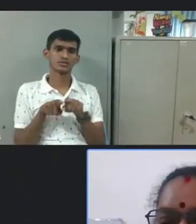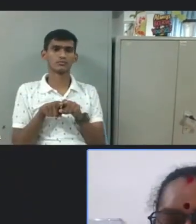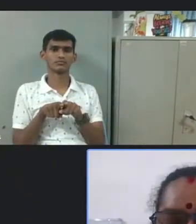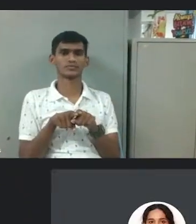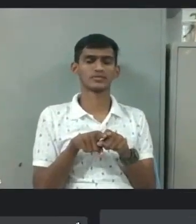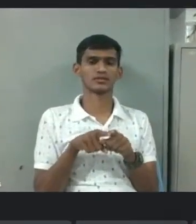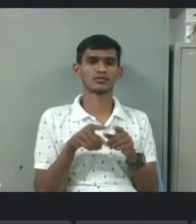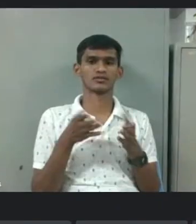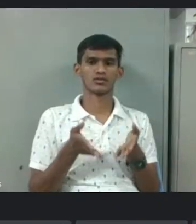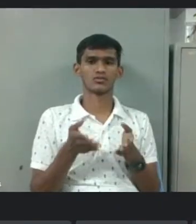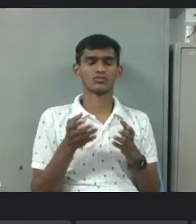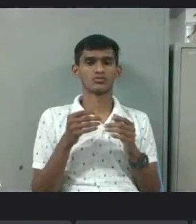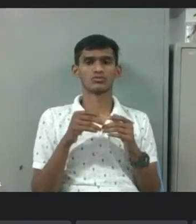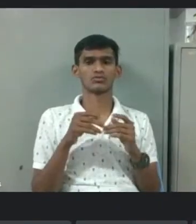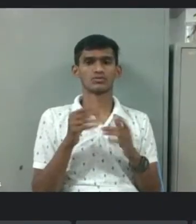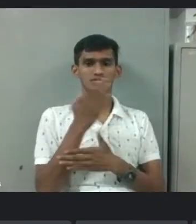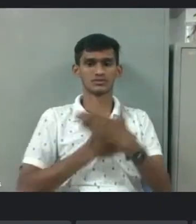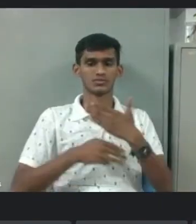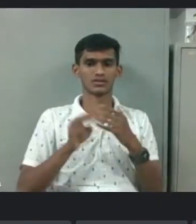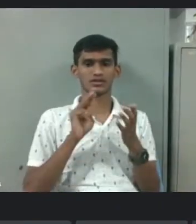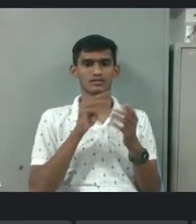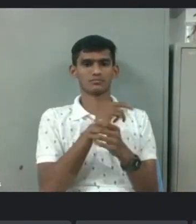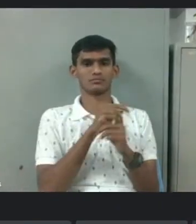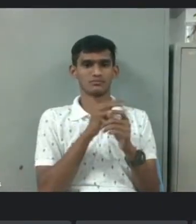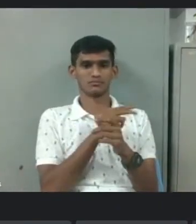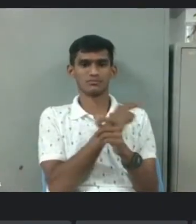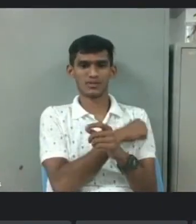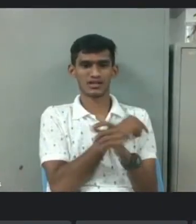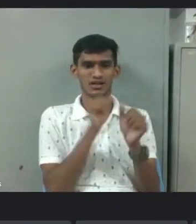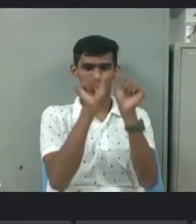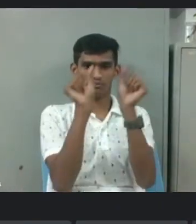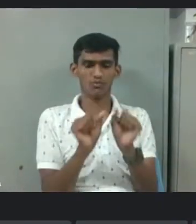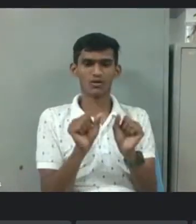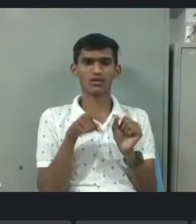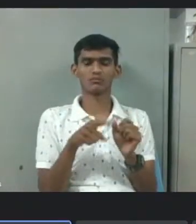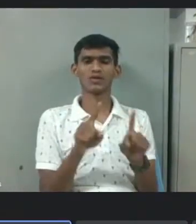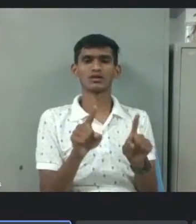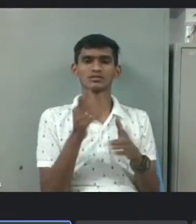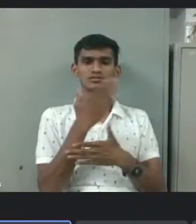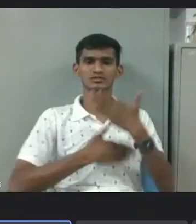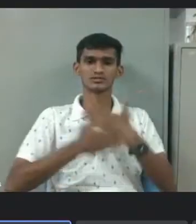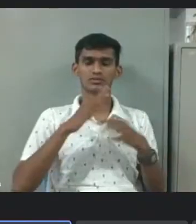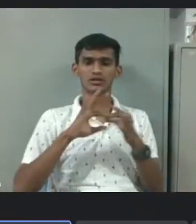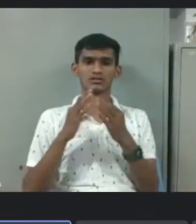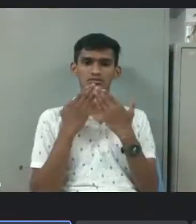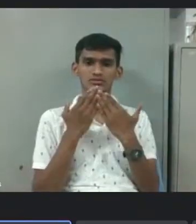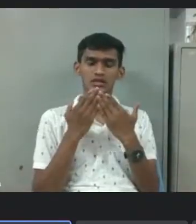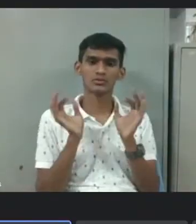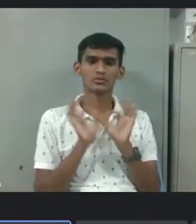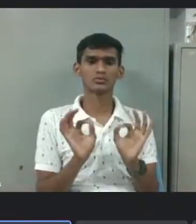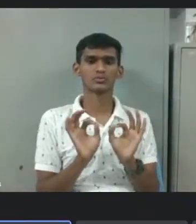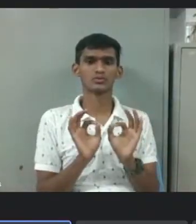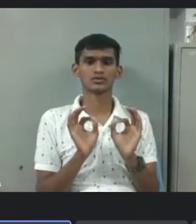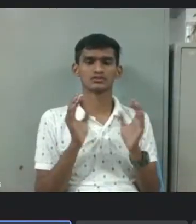എന്ന് പറഞ്ഞിരുന്നെങ്കിൽ പോലും ഒരു മെഡിക്കൽ പ്രൊഫഷണലും പോലും ഡിസബിലിറ്റിയെ പറ്റി പഠിക്കുന്നില്ല. അവരിങ്ങോട്ടാണ് പറയുന്നത് ആക്ച്വലി